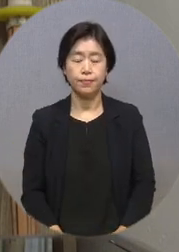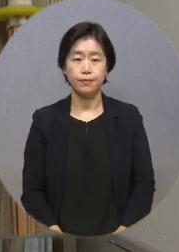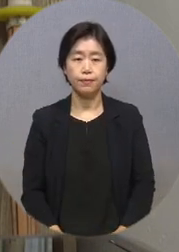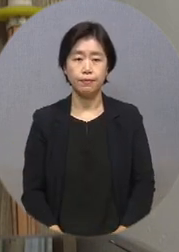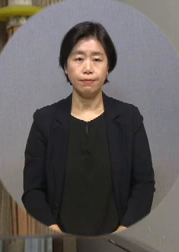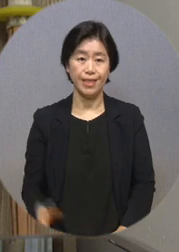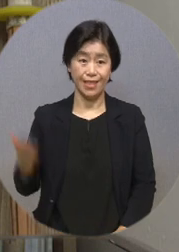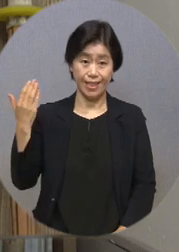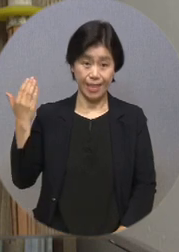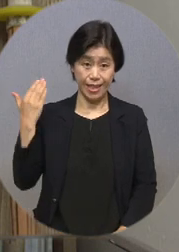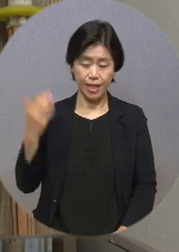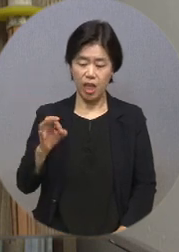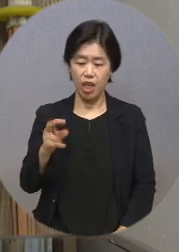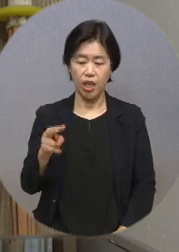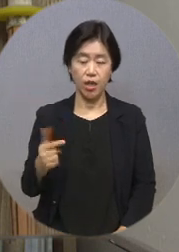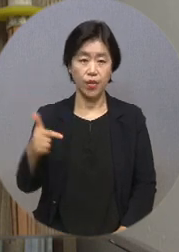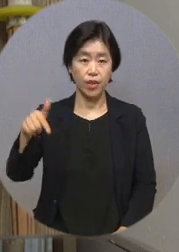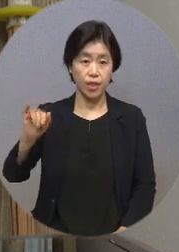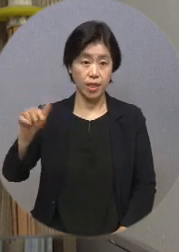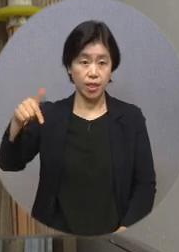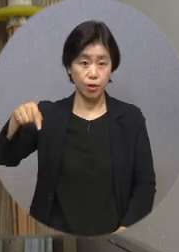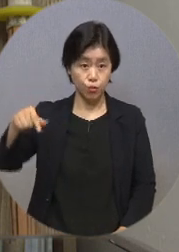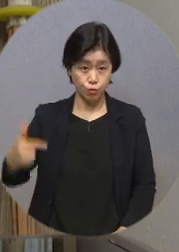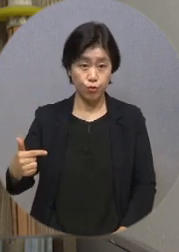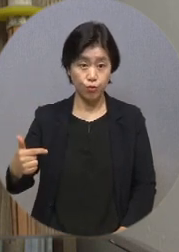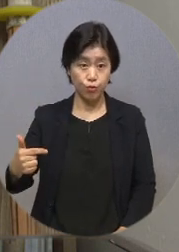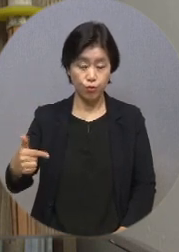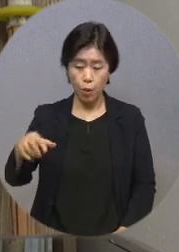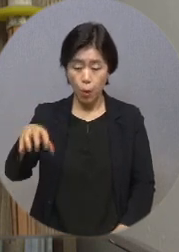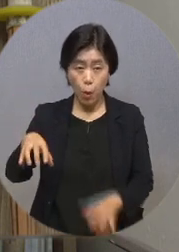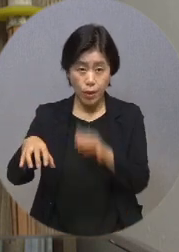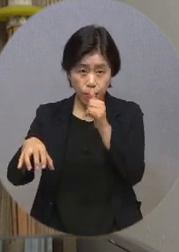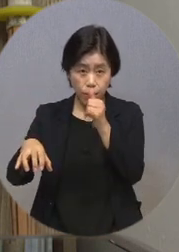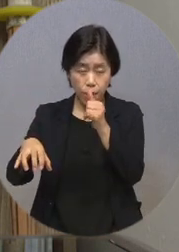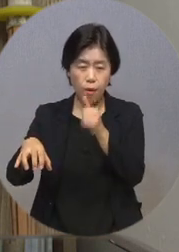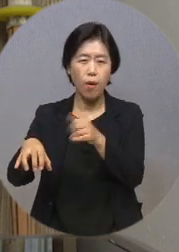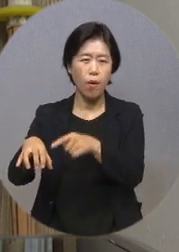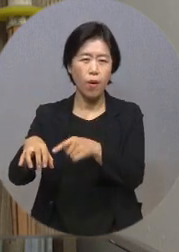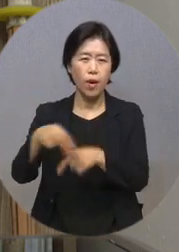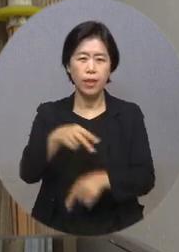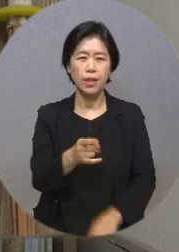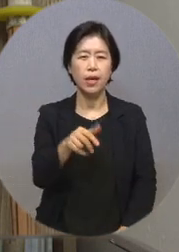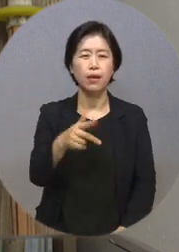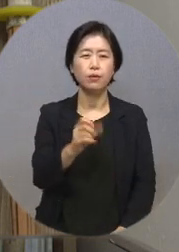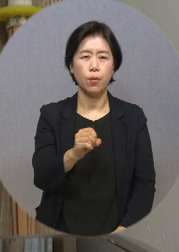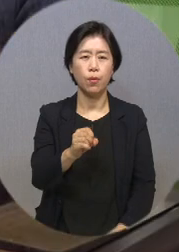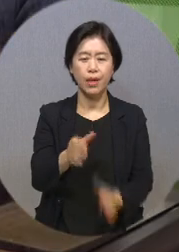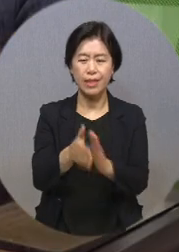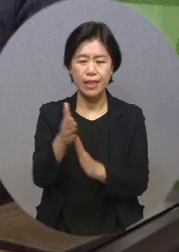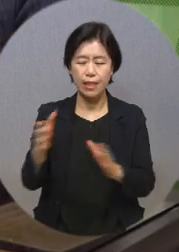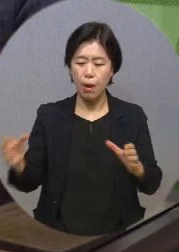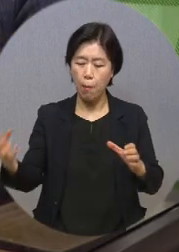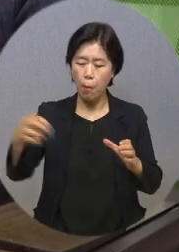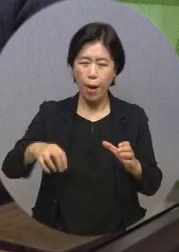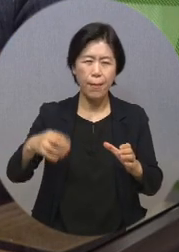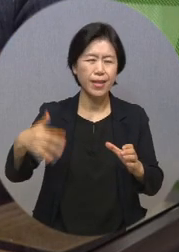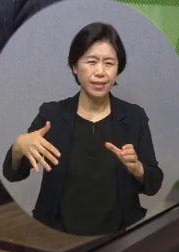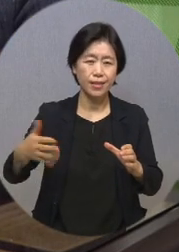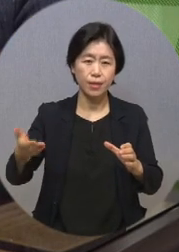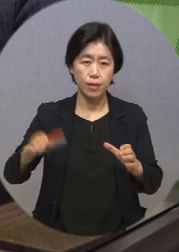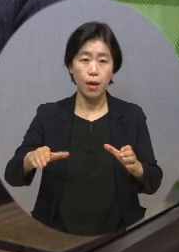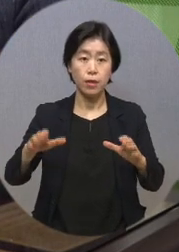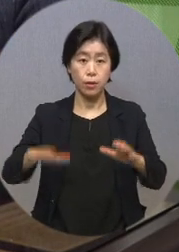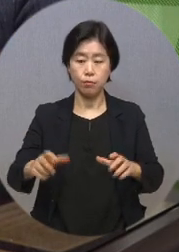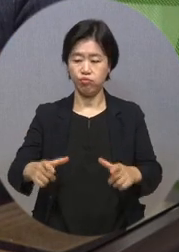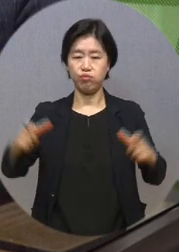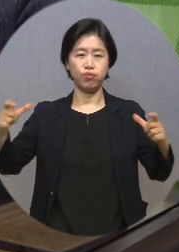그 당시에는 연기군이 세종시가 확장되기 전이었기 때문에 조치원읍이 중심 지역이었었지만은 현재는 세종시 신도심